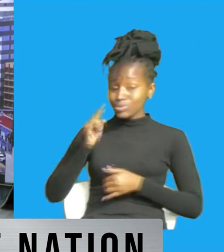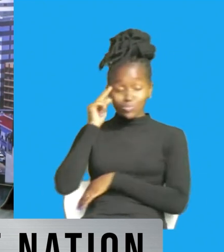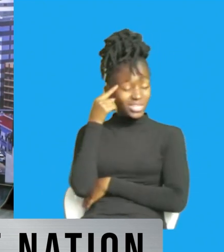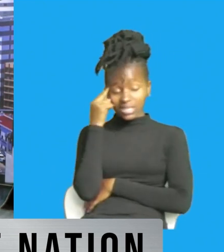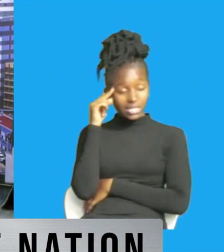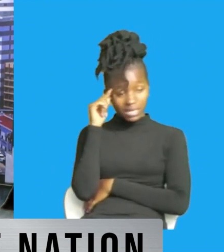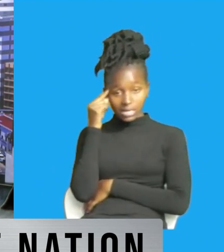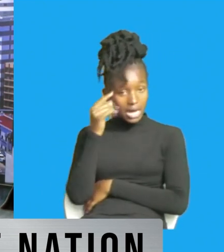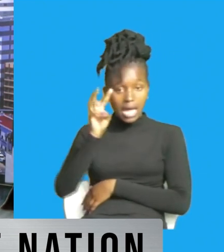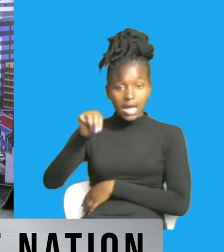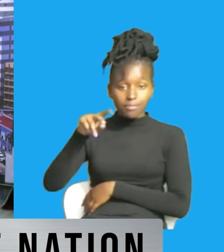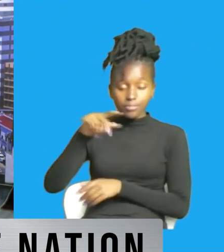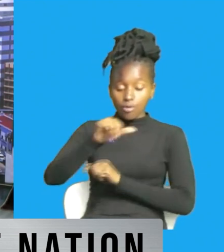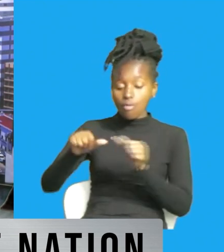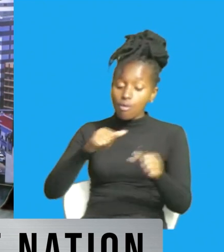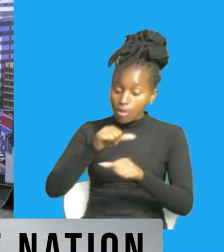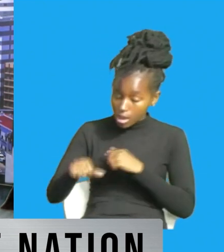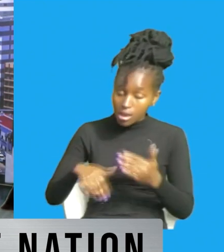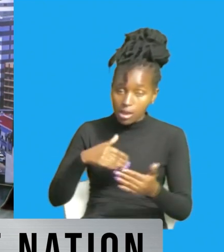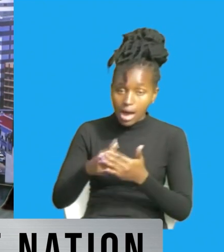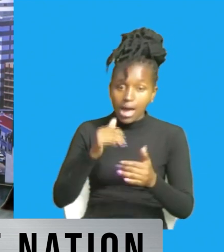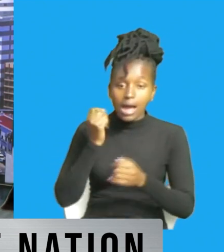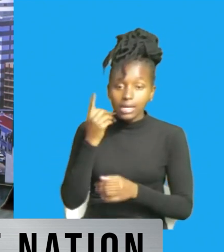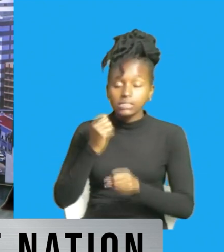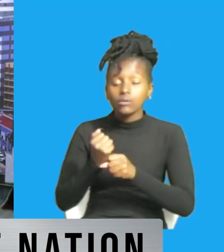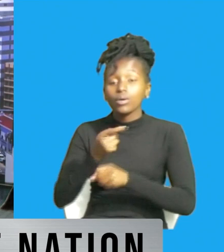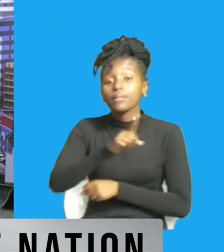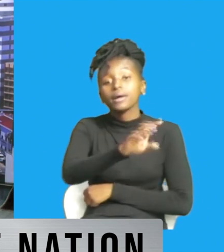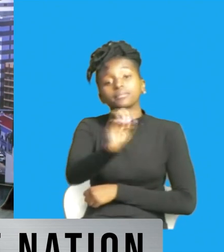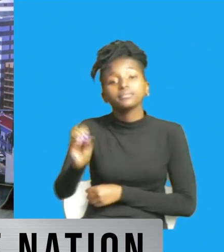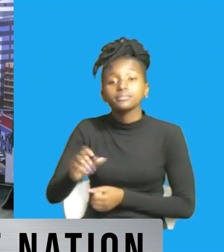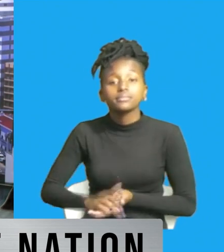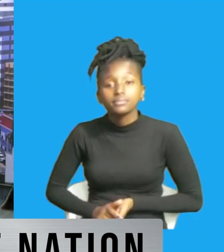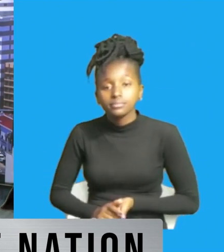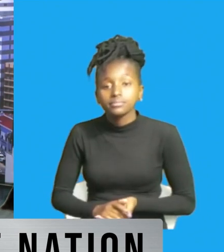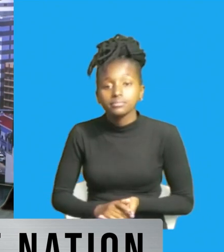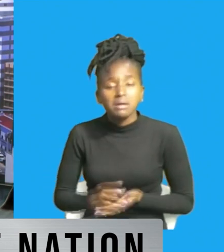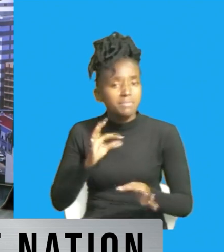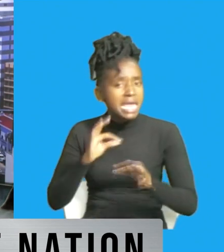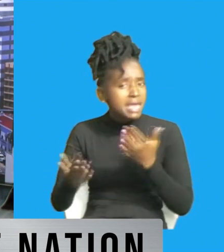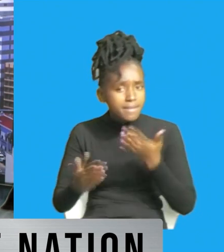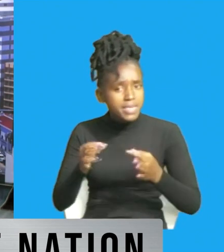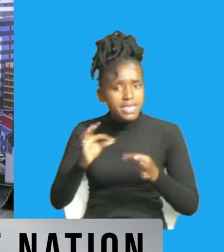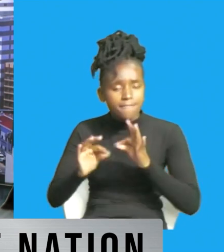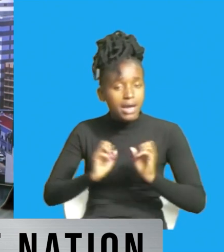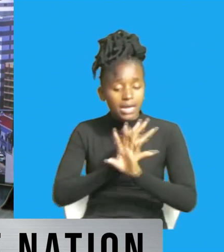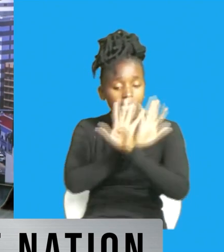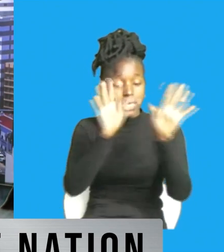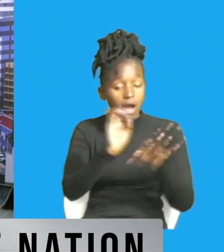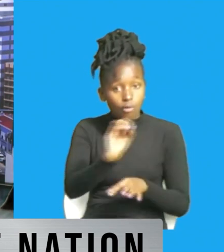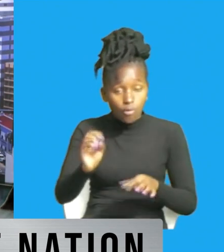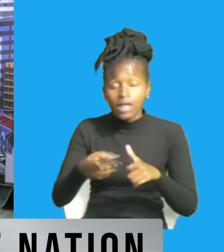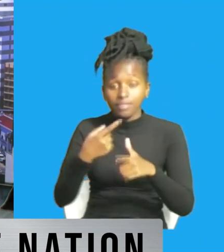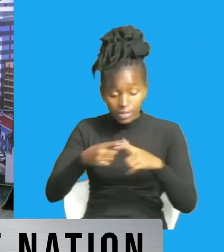sisi tunafikiri turudie huko tuangalie kama hiyo wino labda ikuandikika mzuri, ndio tukue sure. Kwa sababu vitu vingine